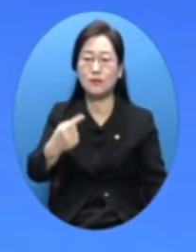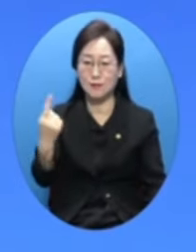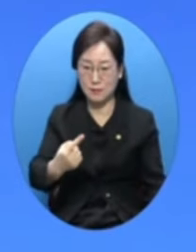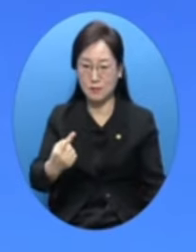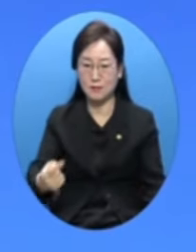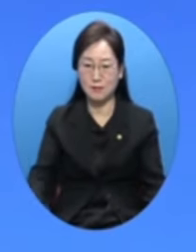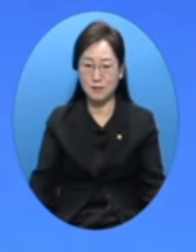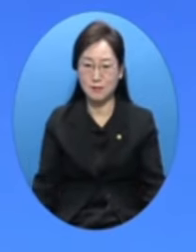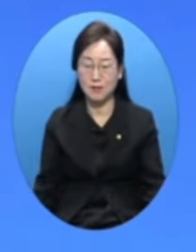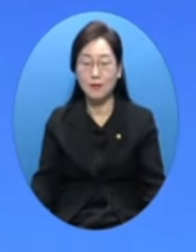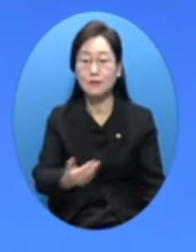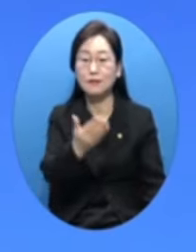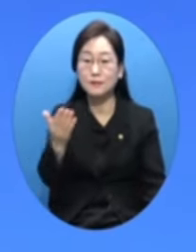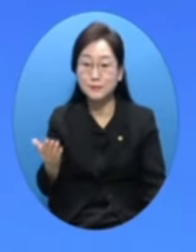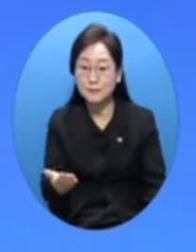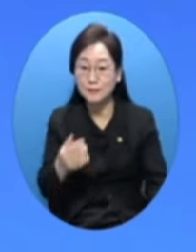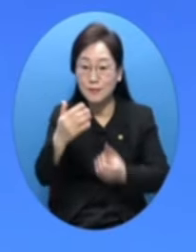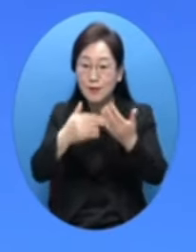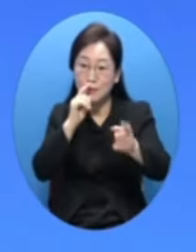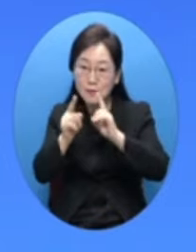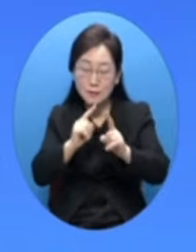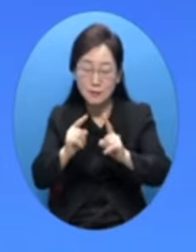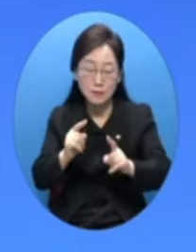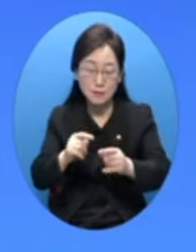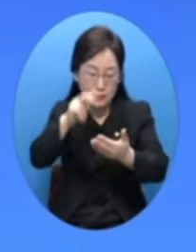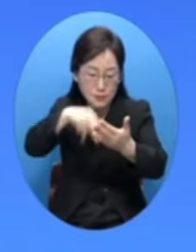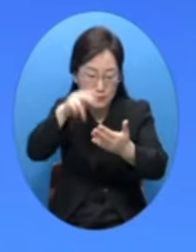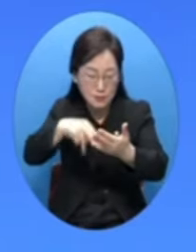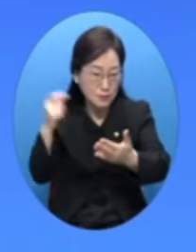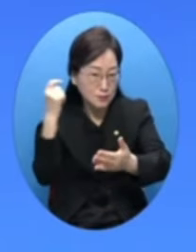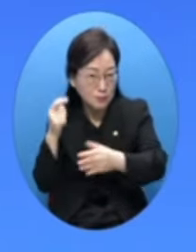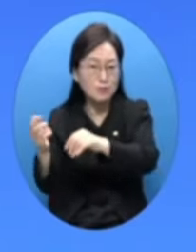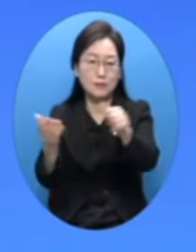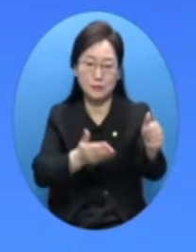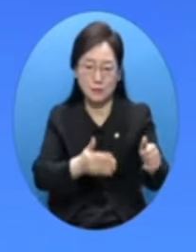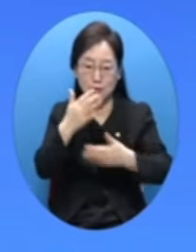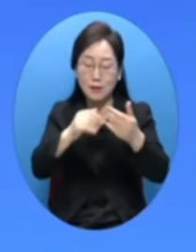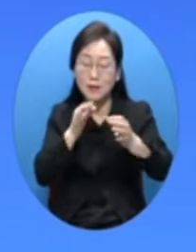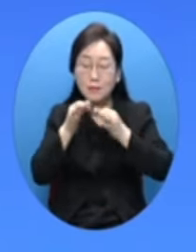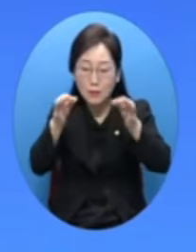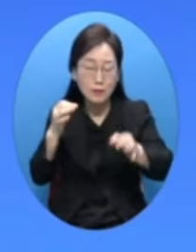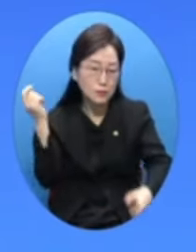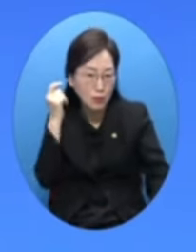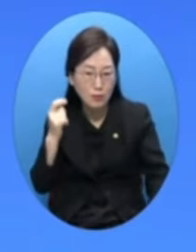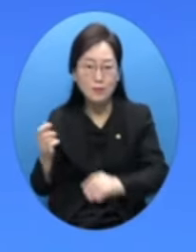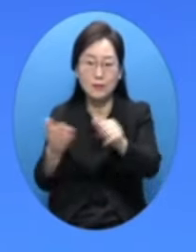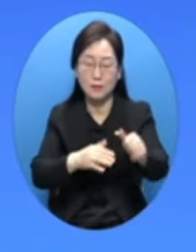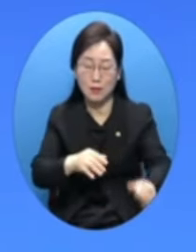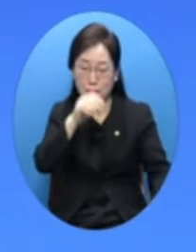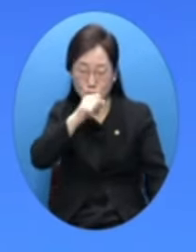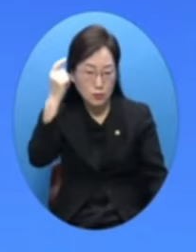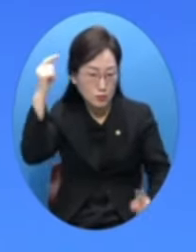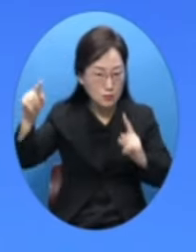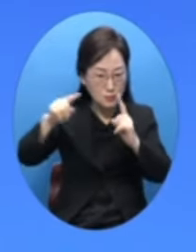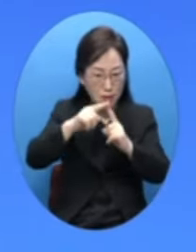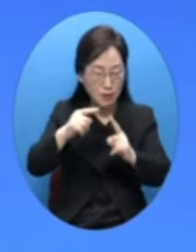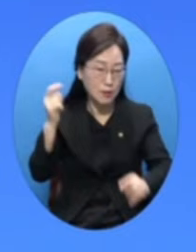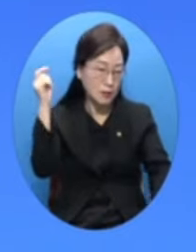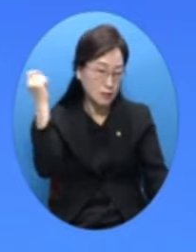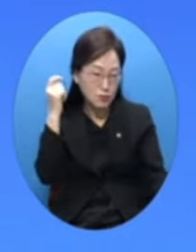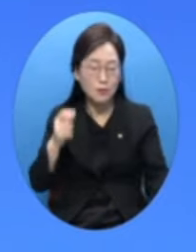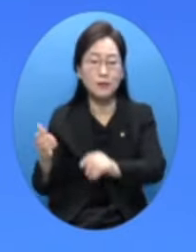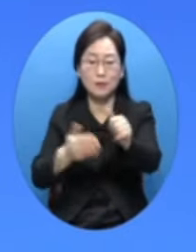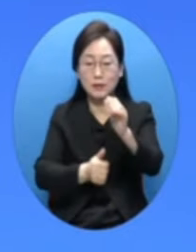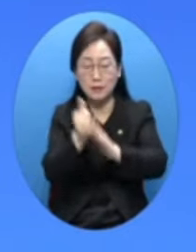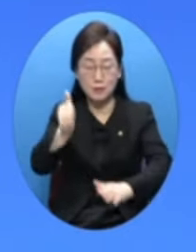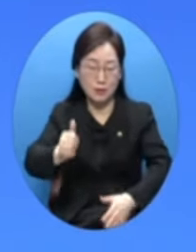것입니다. 여러분, 하나님의 말씀을 들으시기 바랍니다. 하나님의 음성을 들으시기 바랍니다. 긍정적인 메시지를 들으시기 바랍니다. 희망의